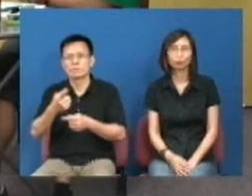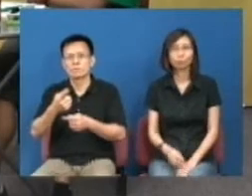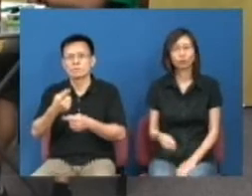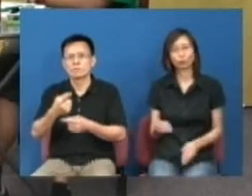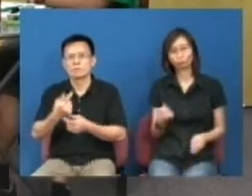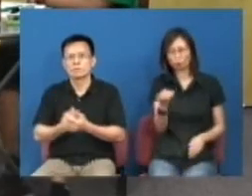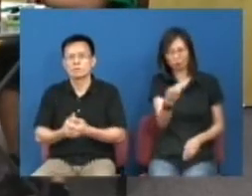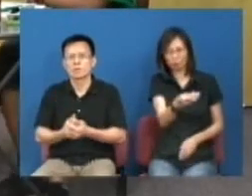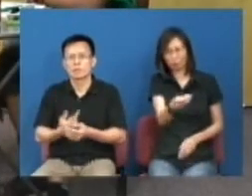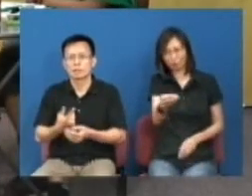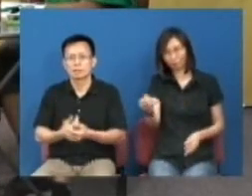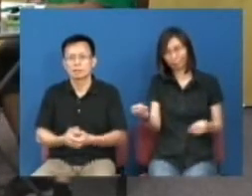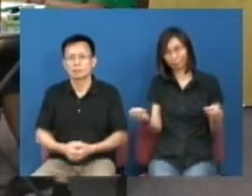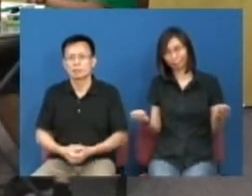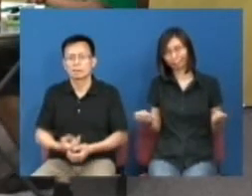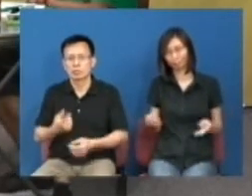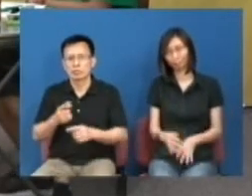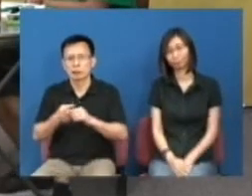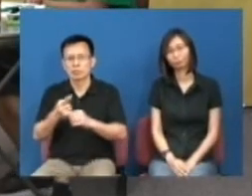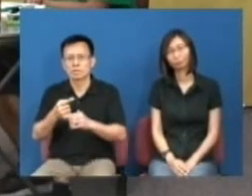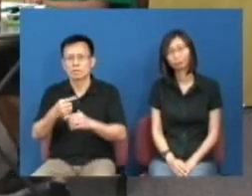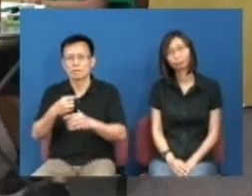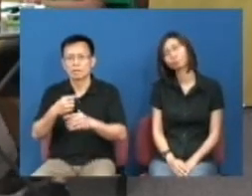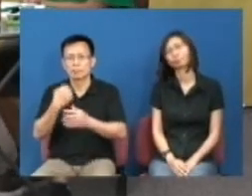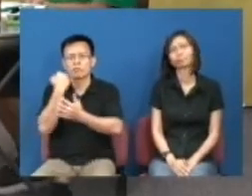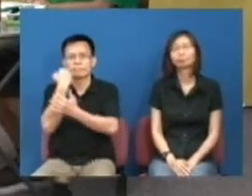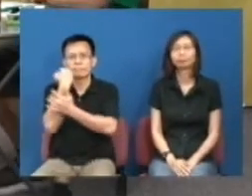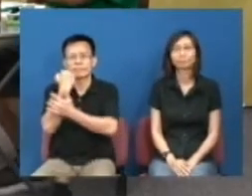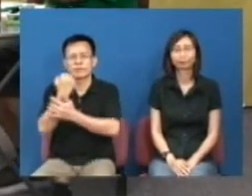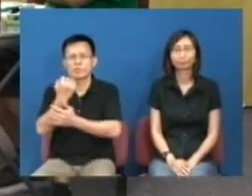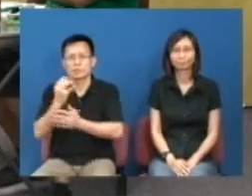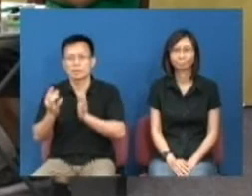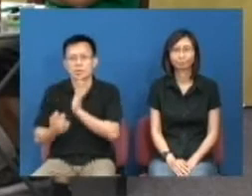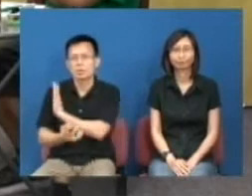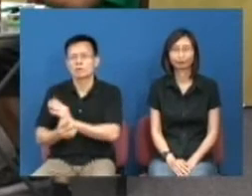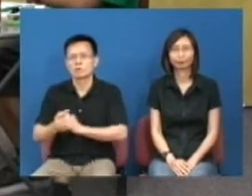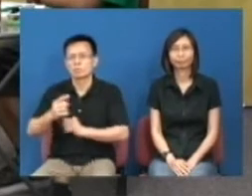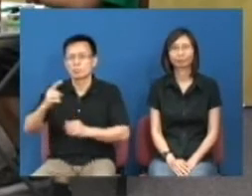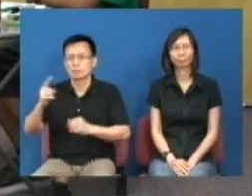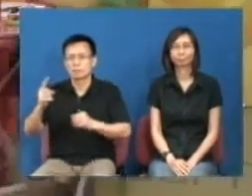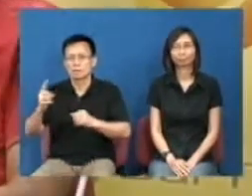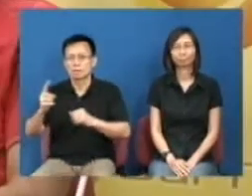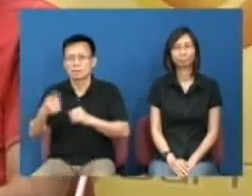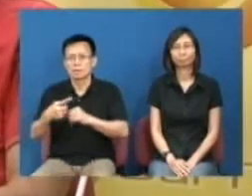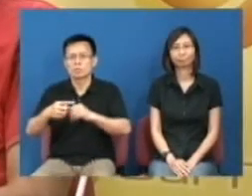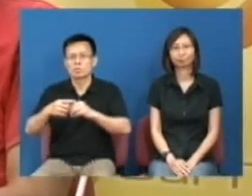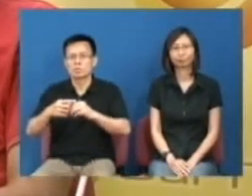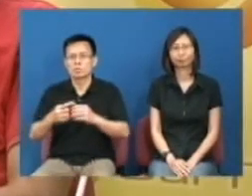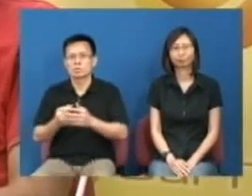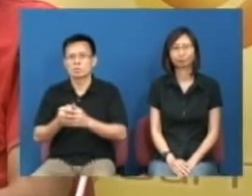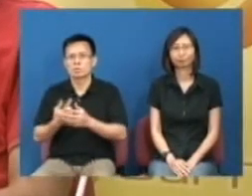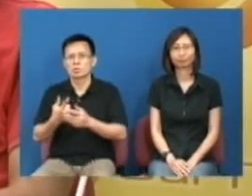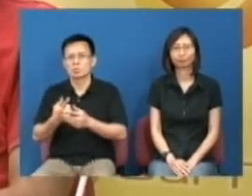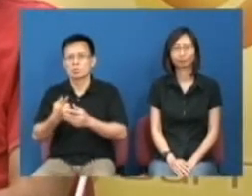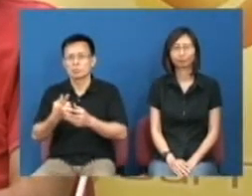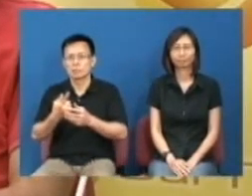嚟啫，嗰啲真係 即係話反入一次過。都有成幾百